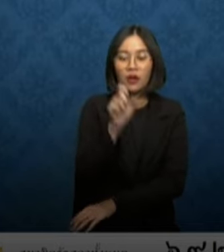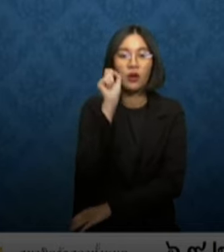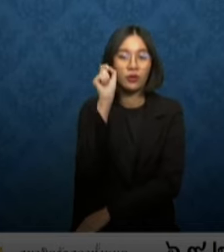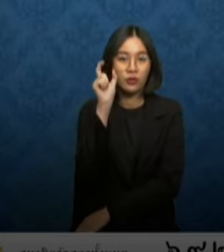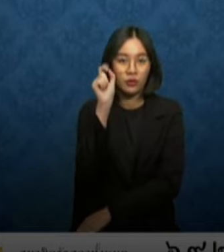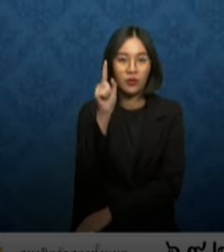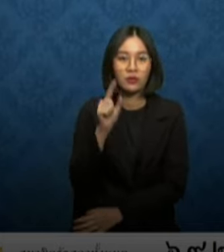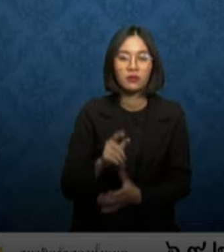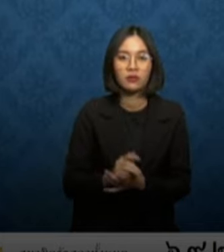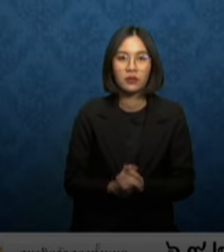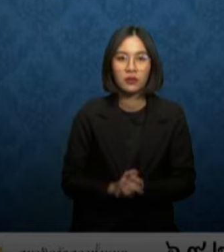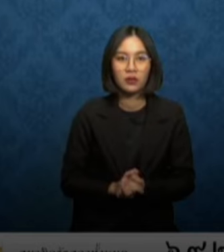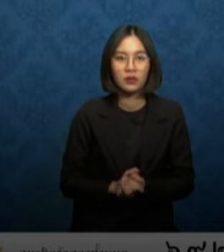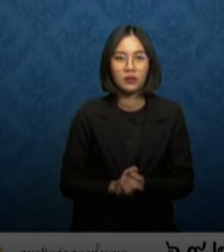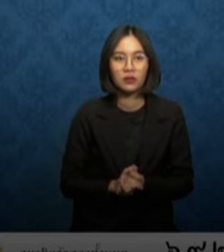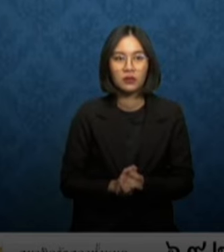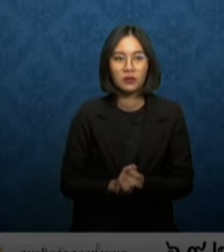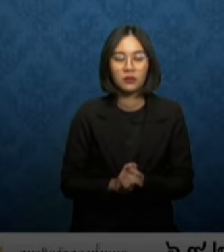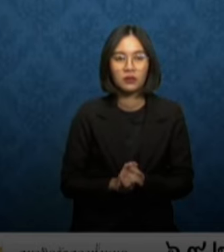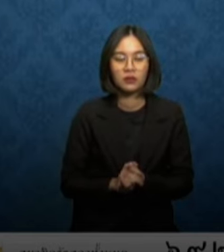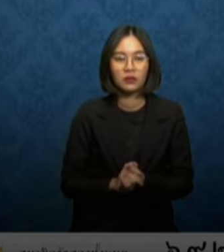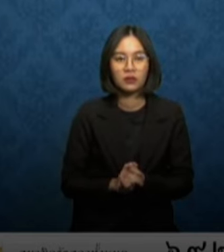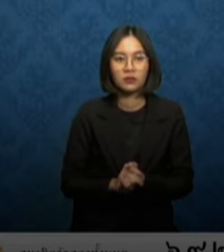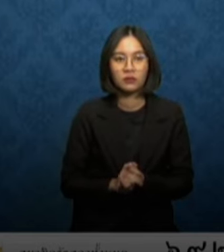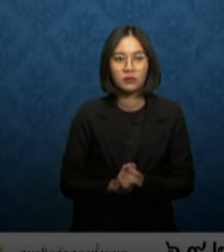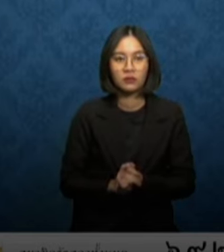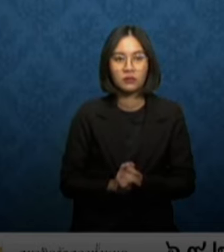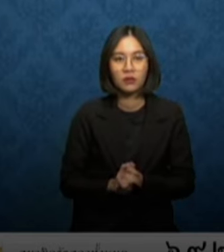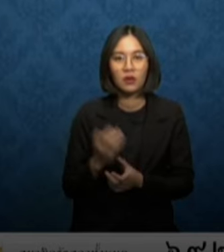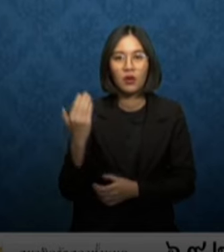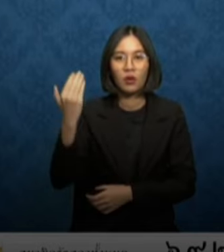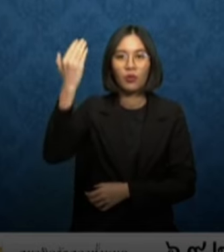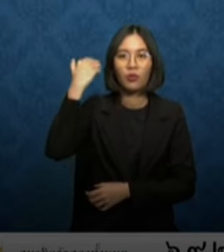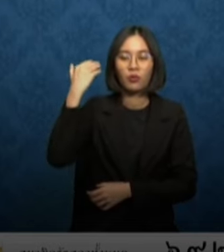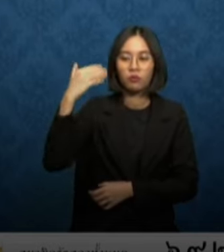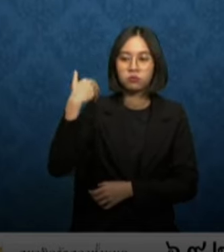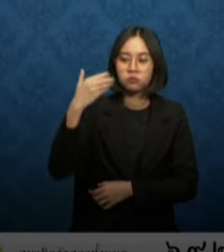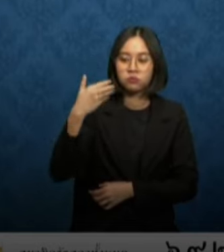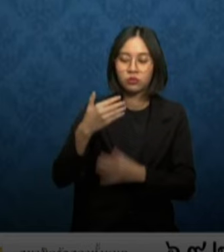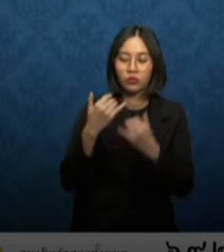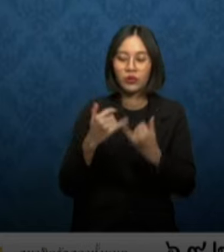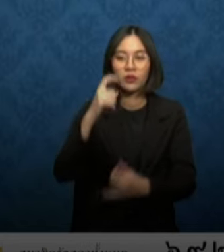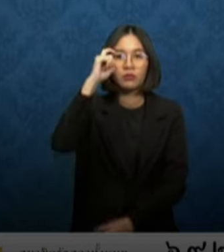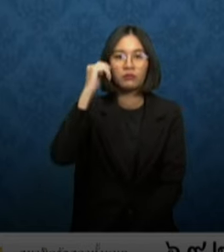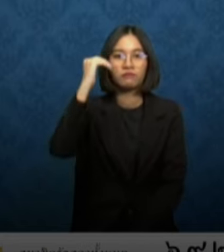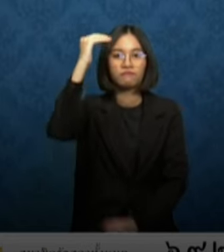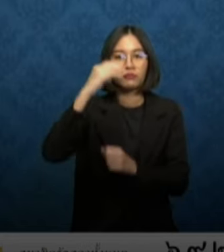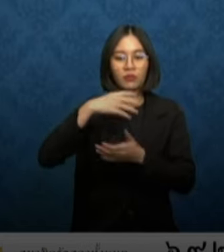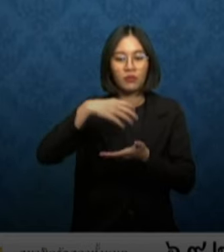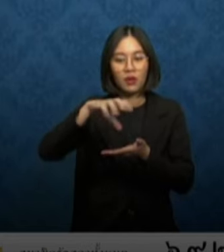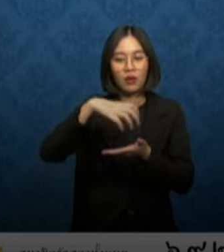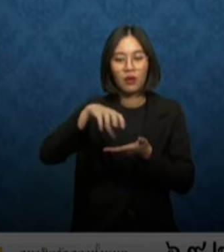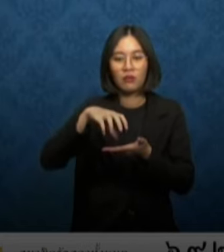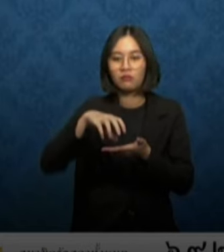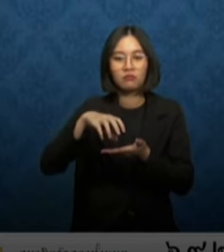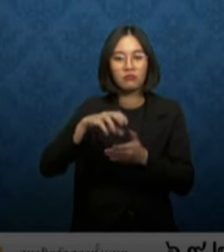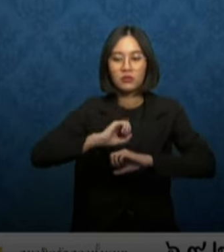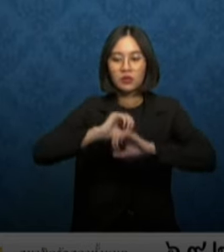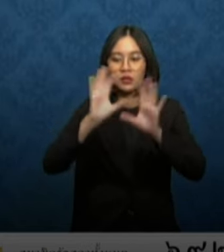ที่สุดท่านประธานครับจากวันนั้นถึงวันนี้สิ่งที่คุณเศรษฐาพูดไว้ก็ยังไม่มีอะไร